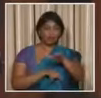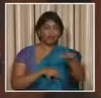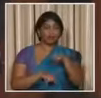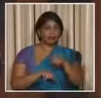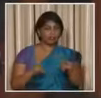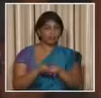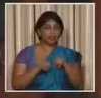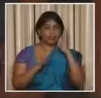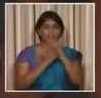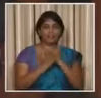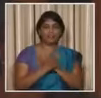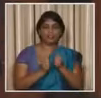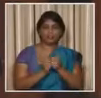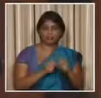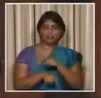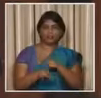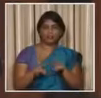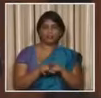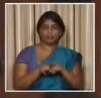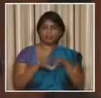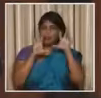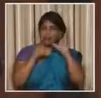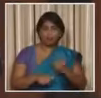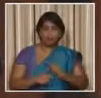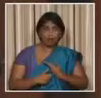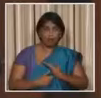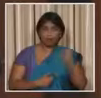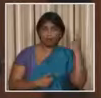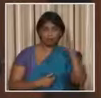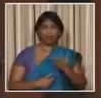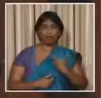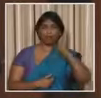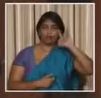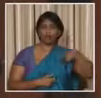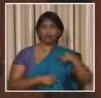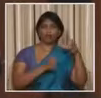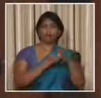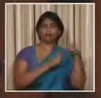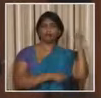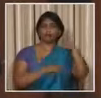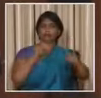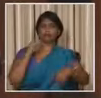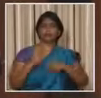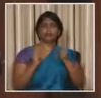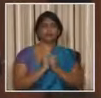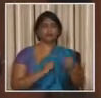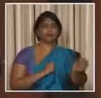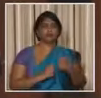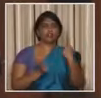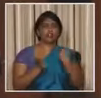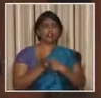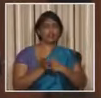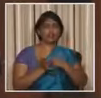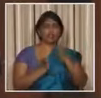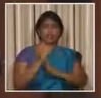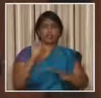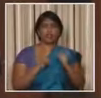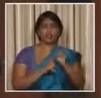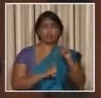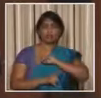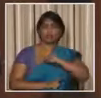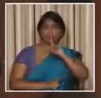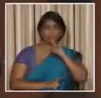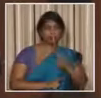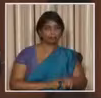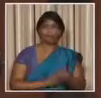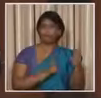මේ මහවැලි ඉඩම් වල අපිටත් දීලා එනං හිට අල්ලන්න පුළුවන්ද මේ ඉඩම්? Tamanට කැමති කණ්ඩායම ඇවිල්ලා ඕන ඕන විදිහට කරන්ගෙන ඉතින් ඒ රොෂාන් රණසිංහ ඇමතිවරයාගේ ප්‍රකාශය